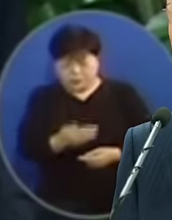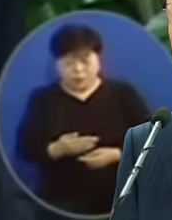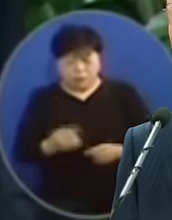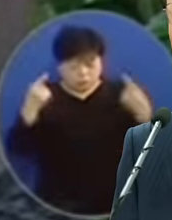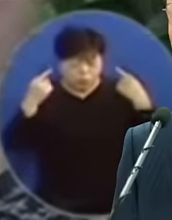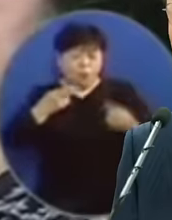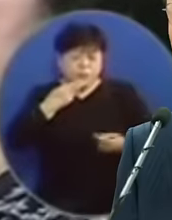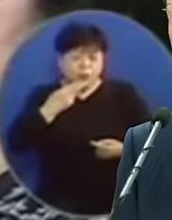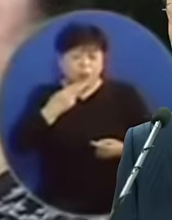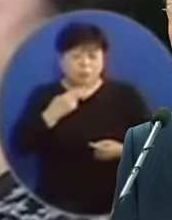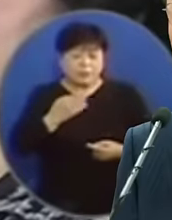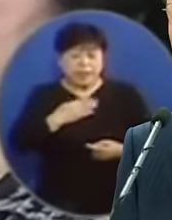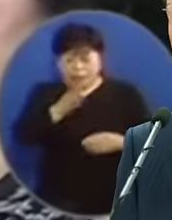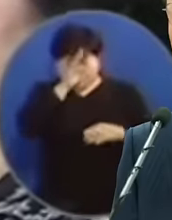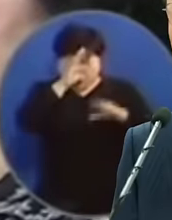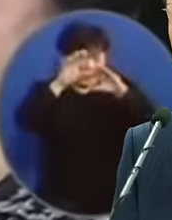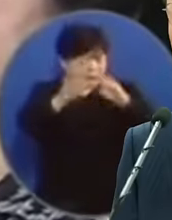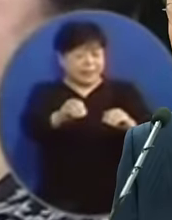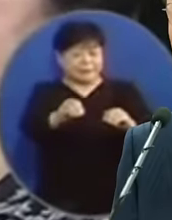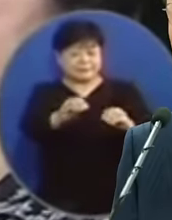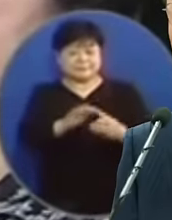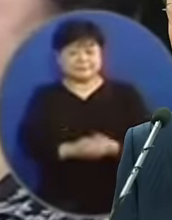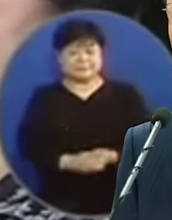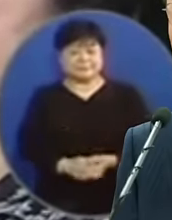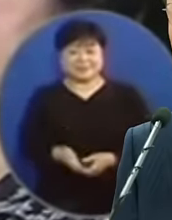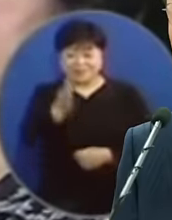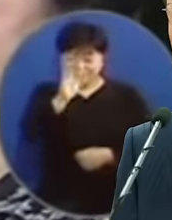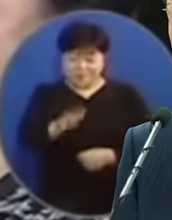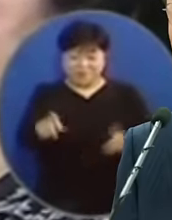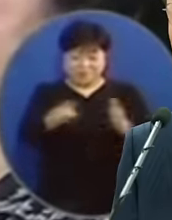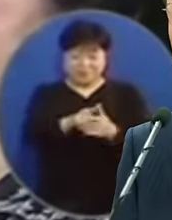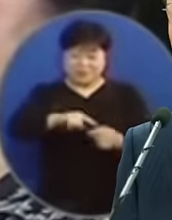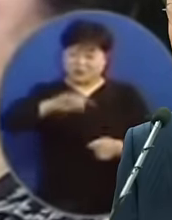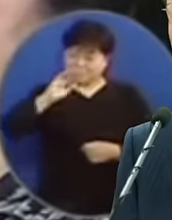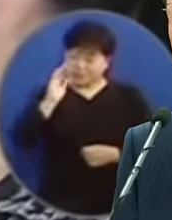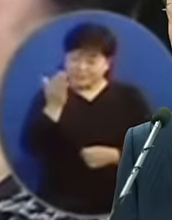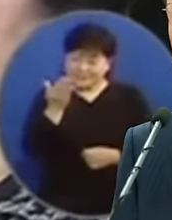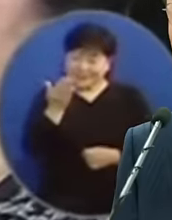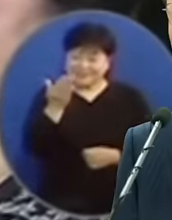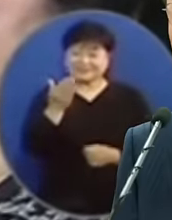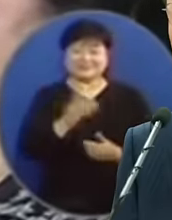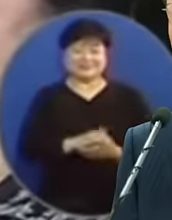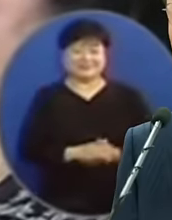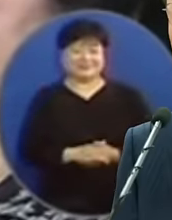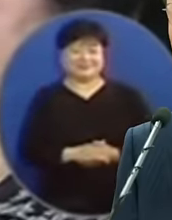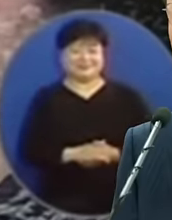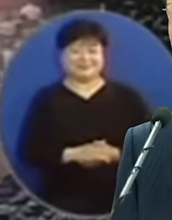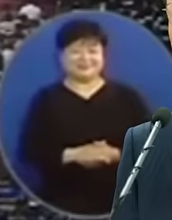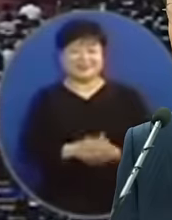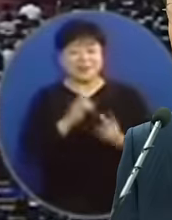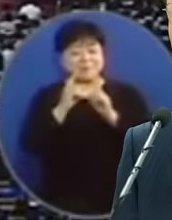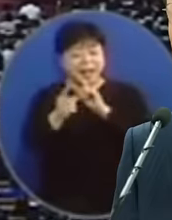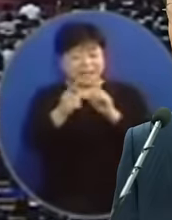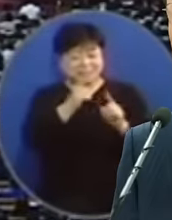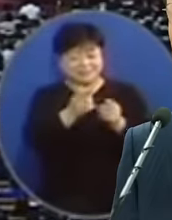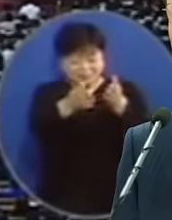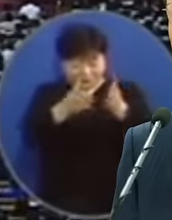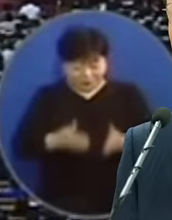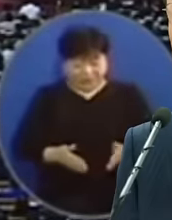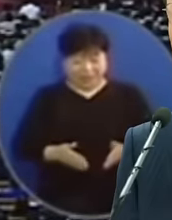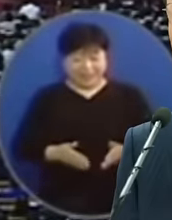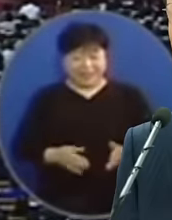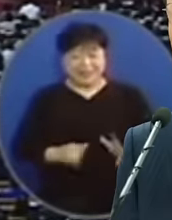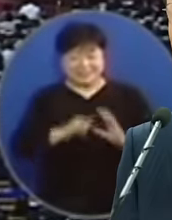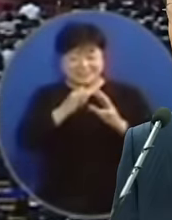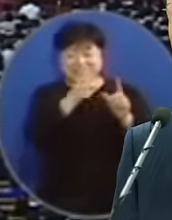아무 소리 안 들려도 나는 나았다. 그러면 내 믿은 대로 될지라고 성경에 말씀한 것입니다. 말씀을 통해서 우리는 이